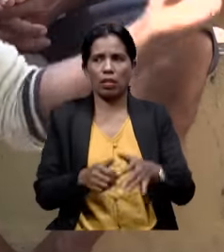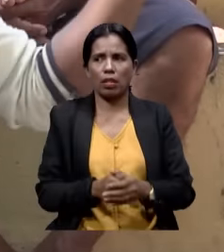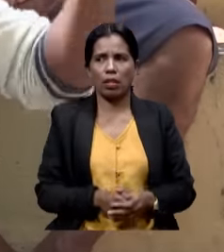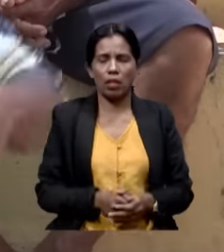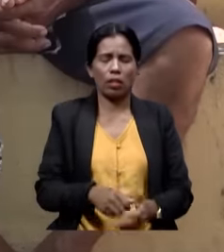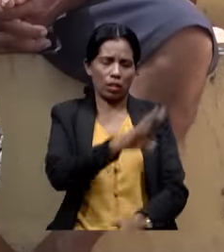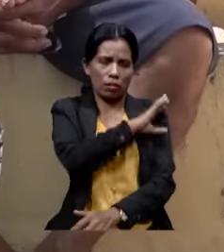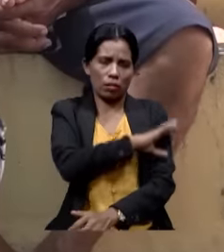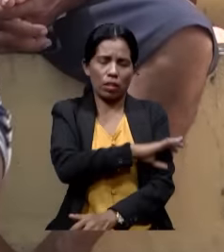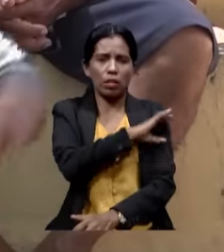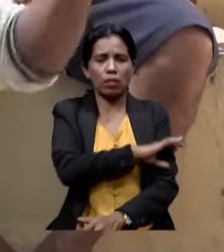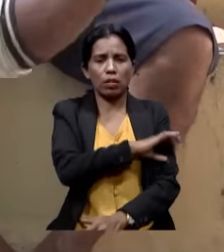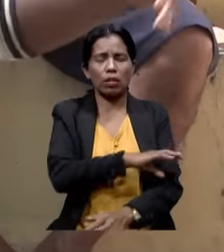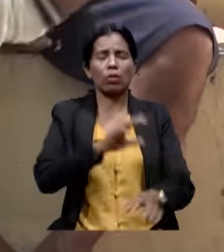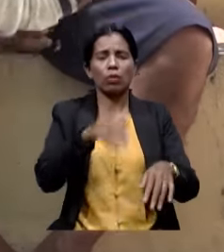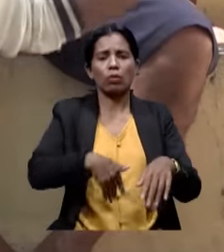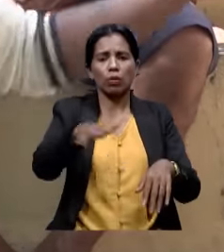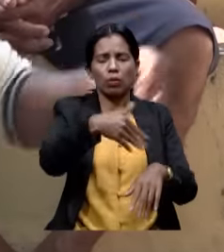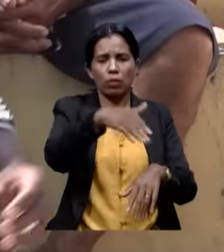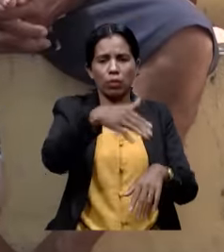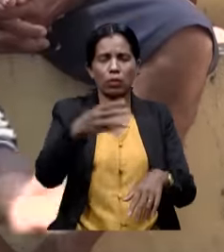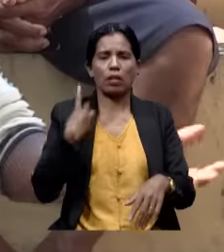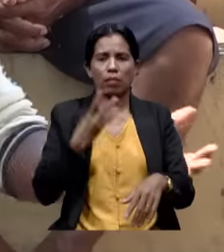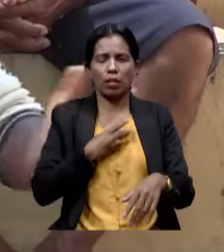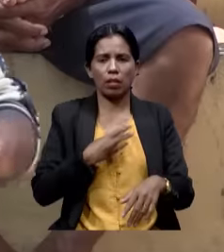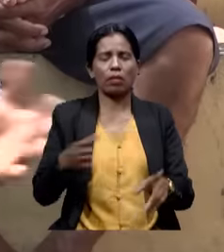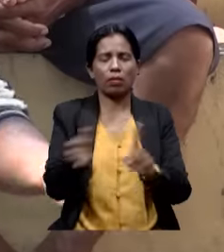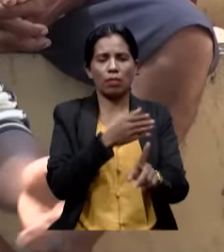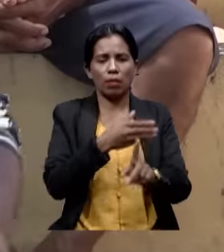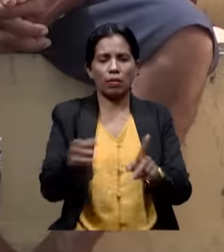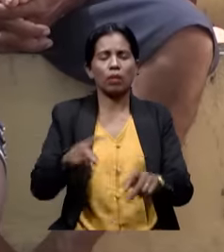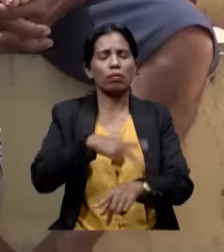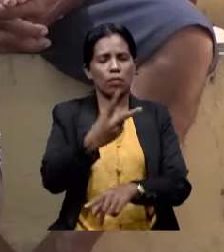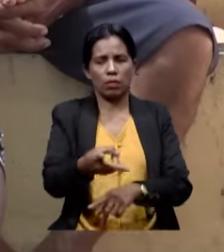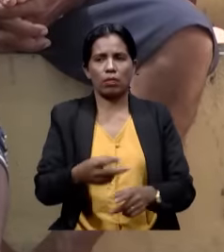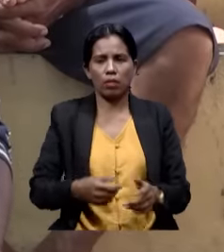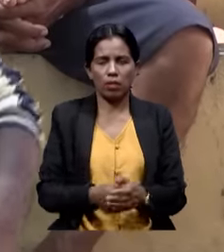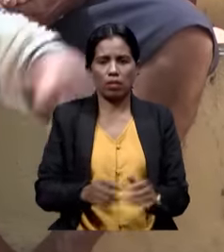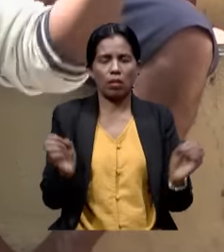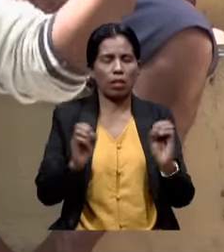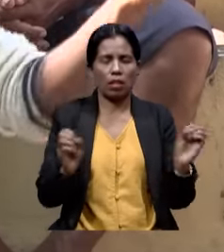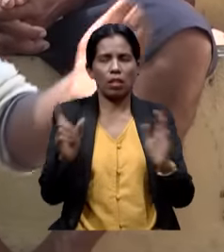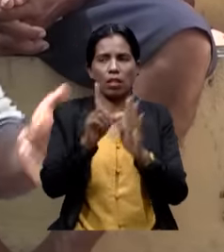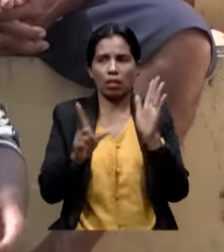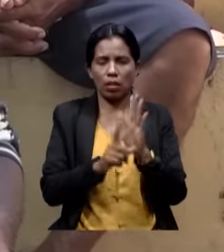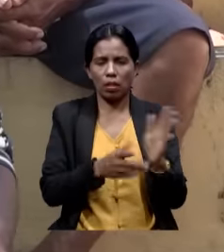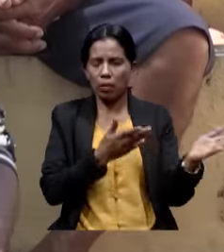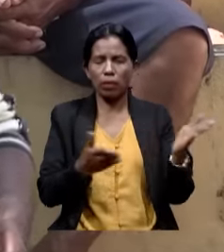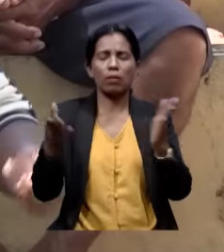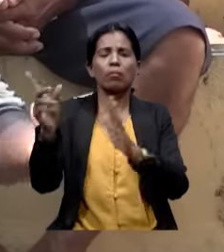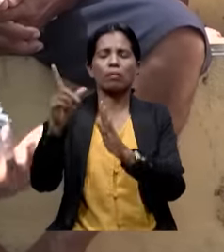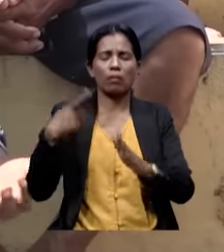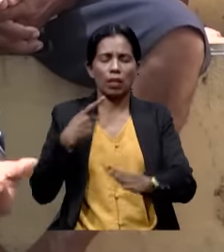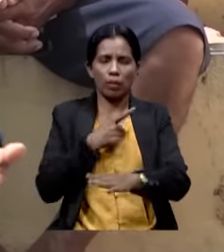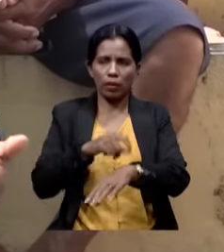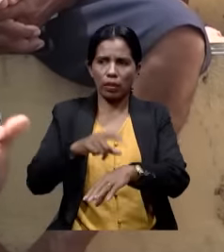sih lu nih tutupi ami. Tuh bak katu asmalu bakum monu dia. Ada ramai lagi leida. Ami lori to parlamento.